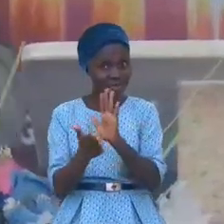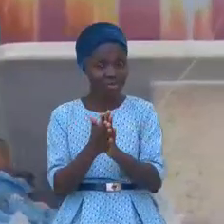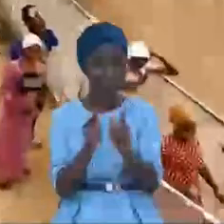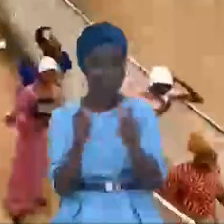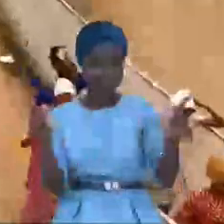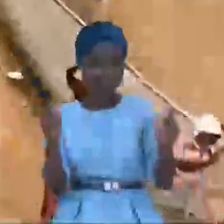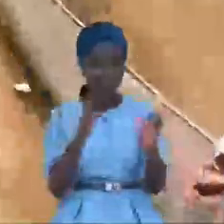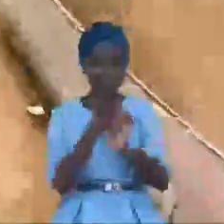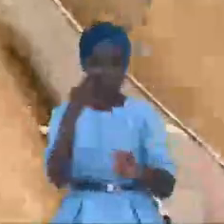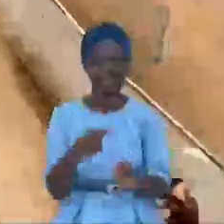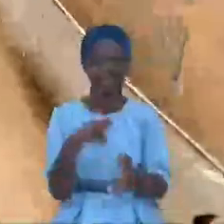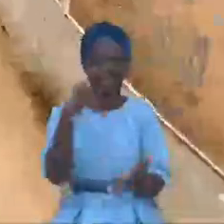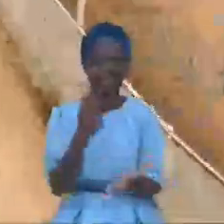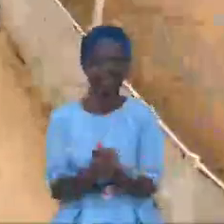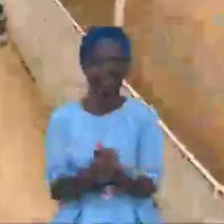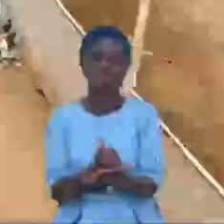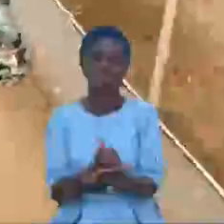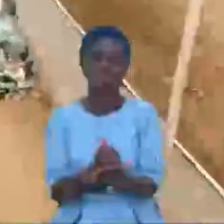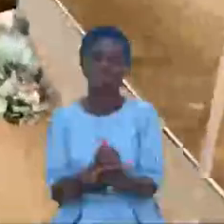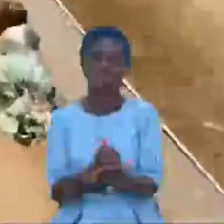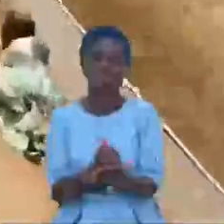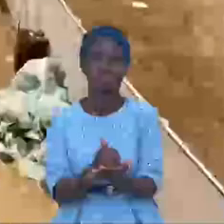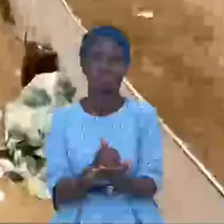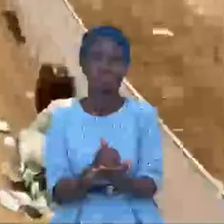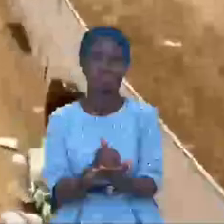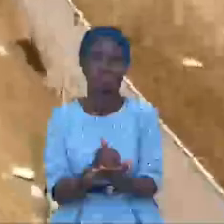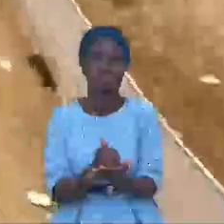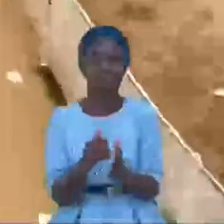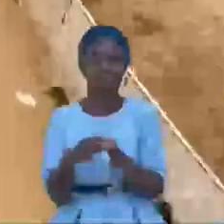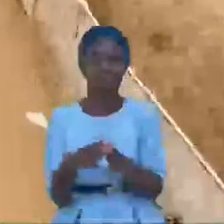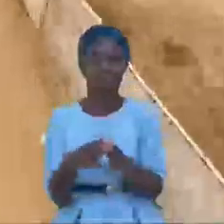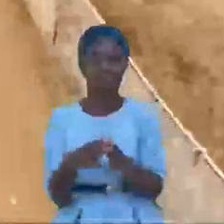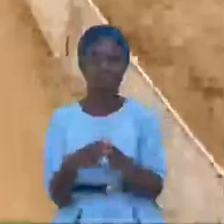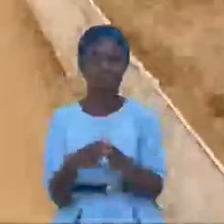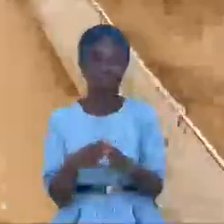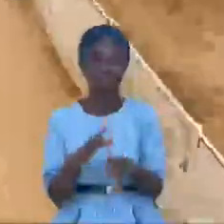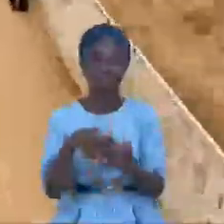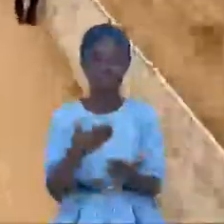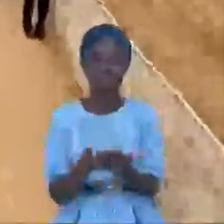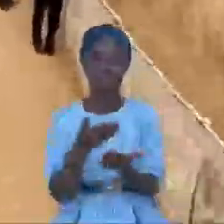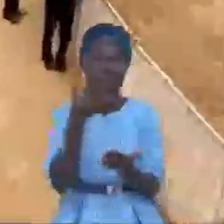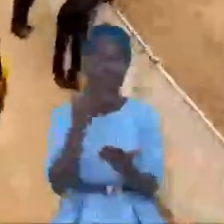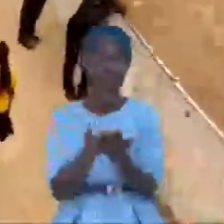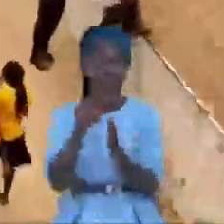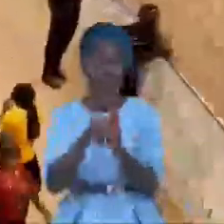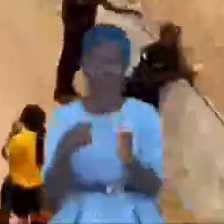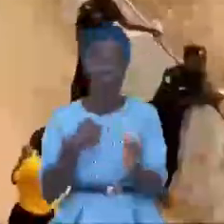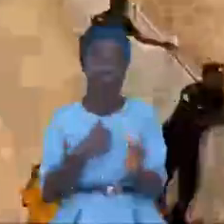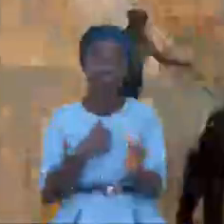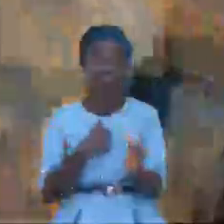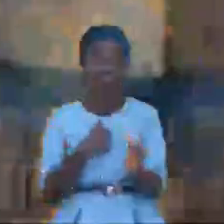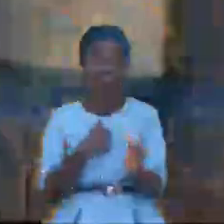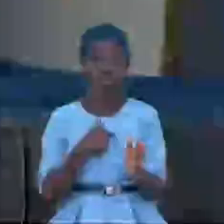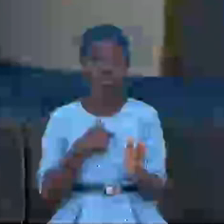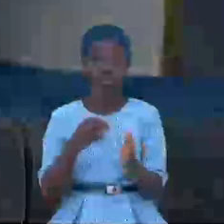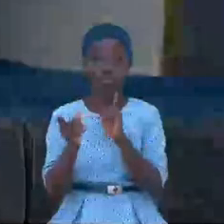au nom de Jésus. Et la grandeur, toute la bonté dont nous parlons, le